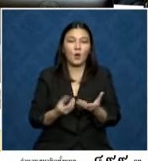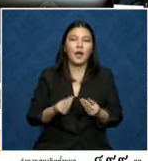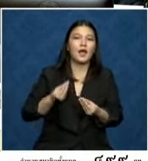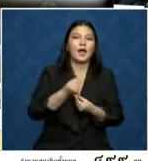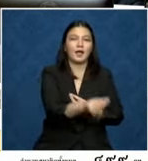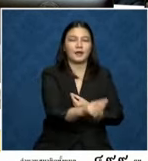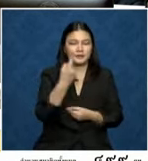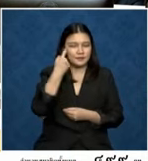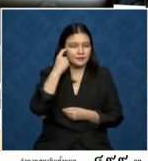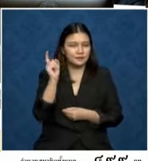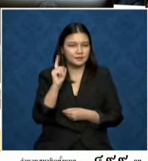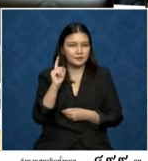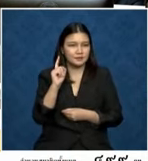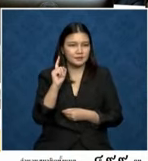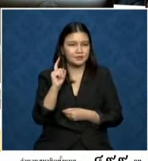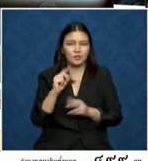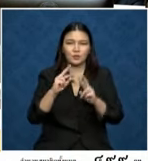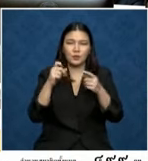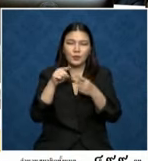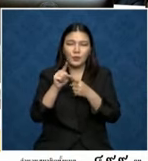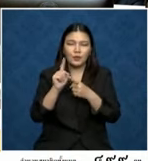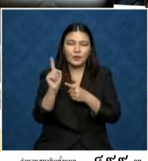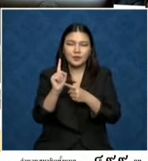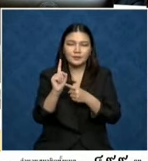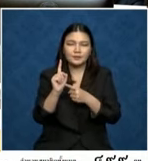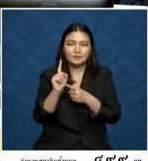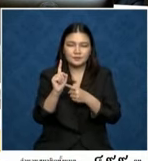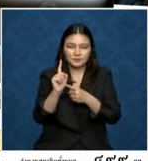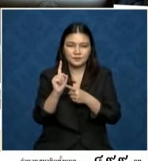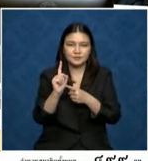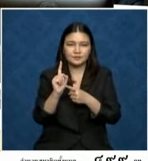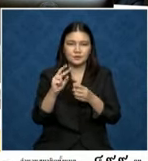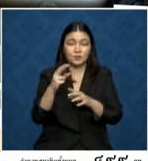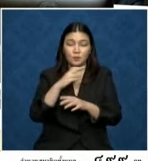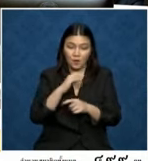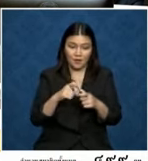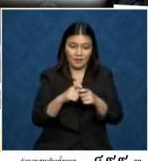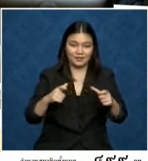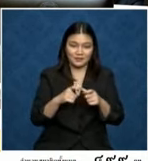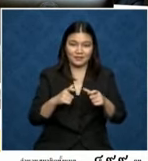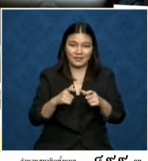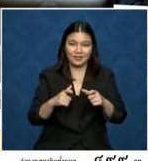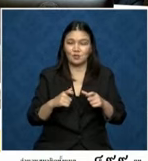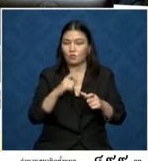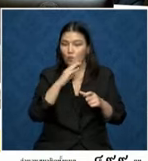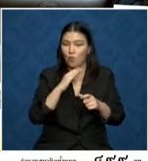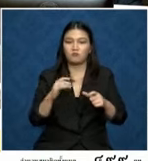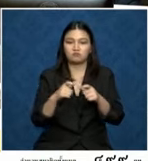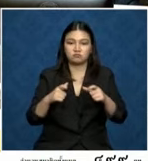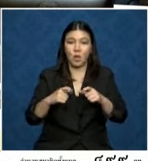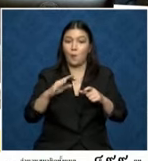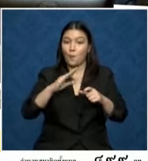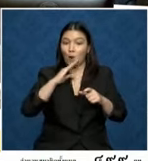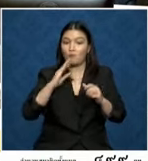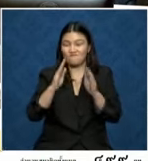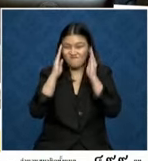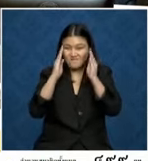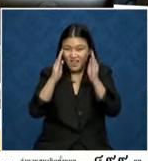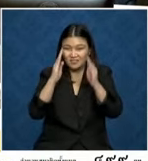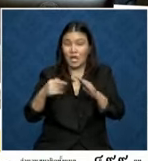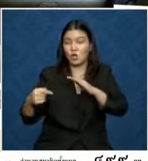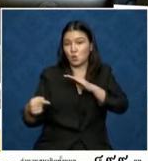นอให้มีการคงบทบัญญัติที่เกี่ยวกับความผิดทางอาญาเฉพาะผู้ที่ออกเช็คโดยมีเจตนาทุจริตเพราะการที่จะต้องนำความผิ